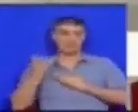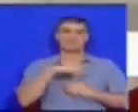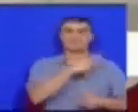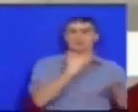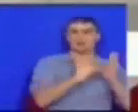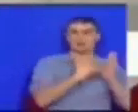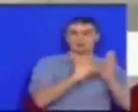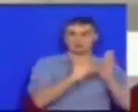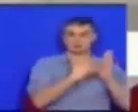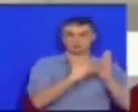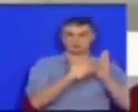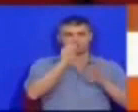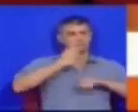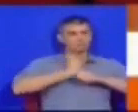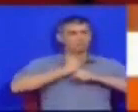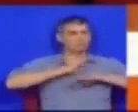לחוקר